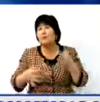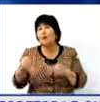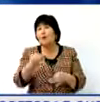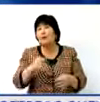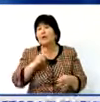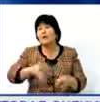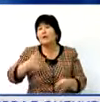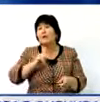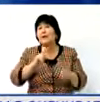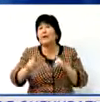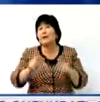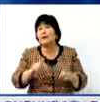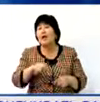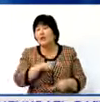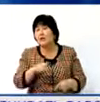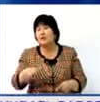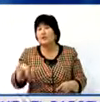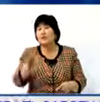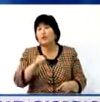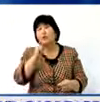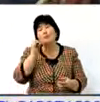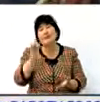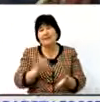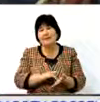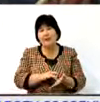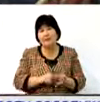на семинаре-тренинге, прошедшем в областном центре.